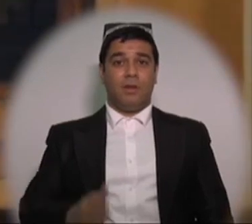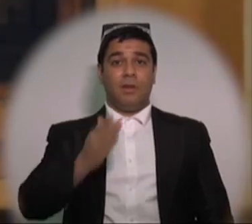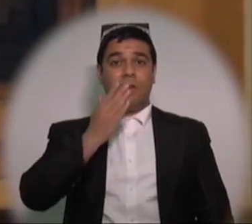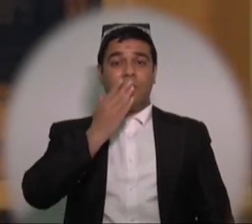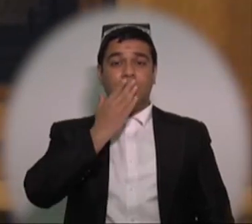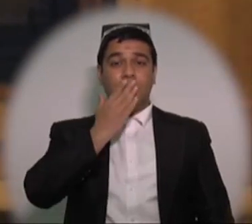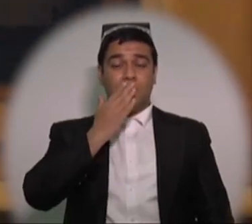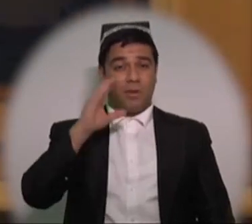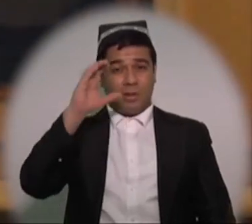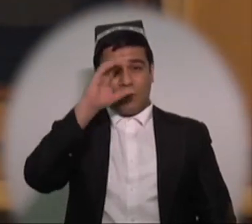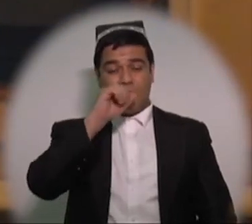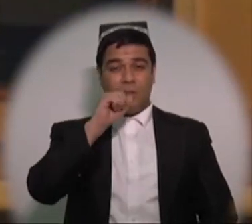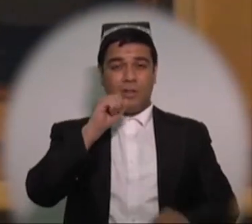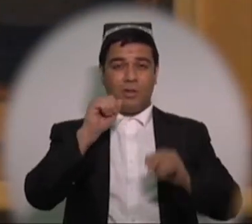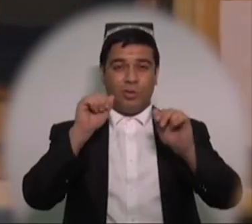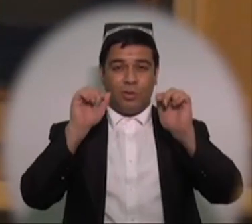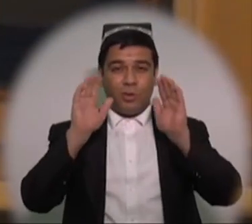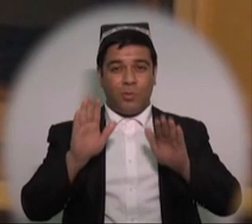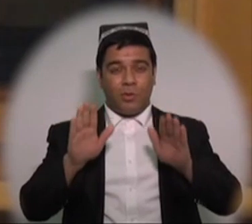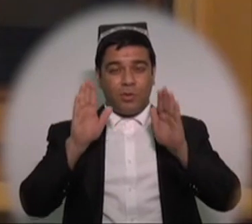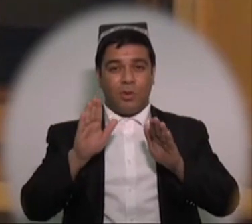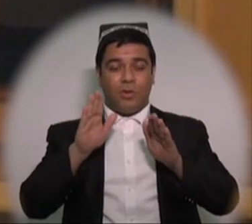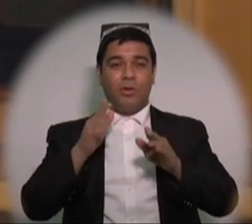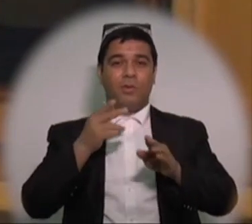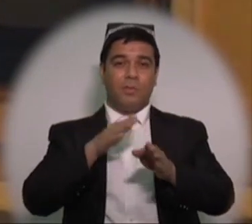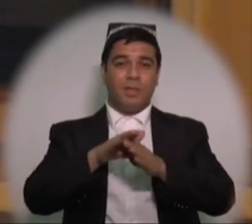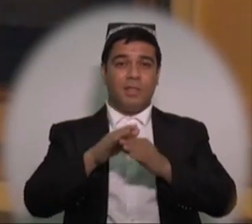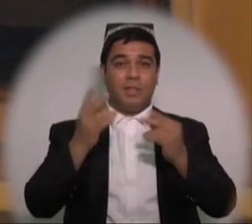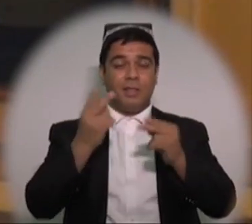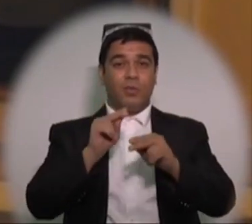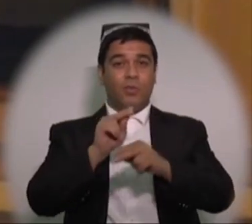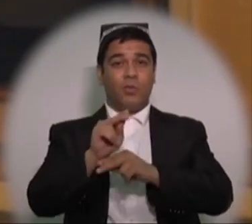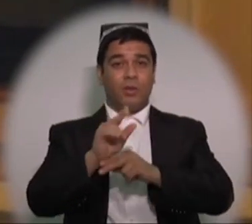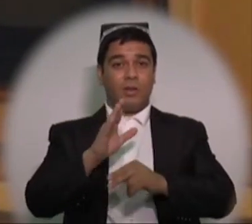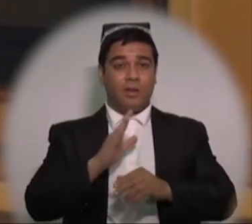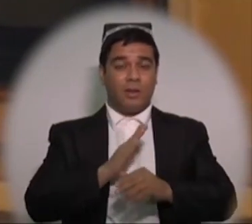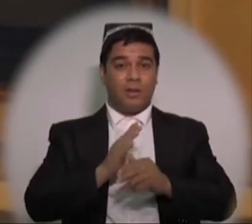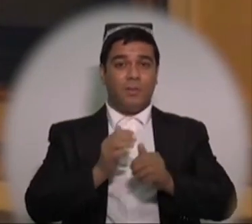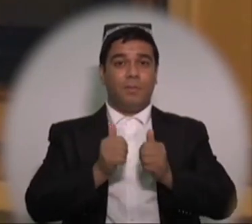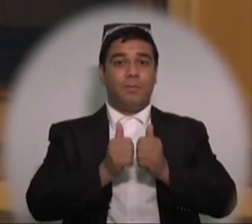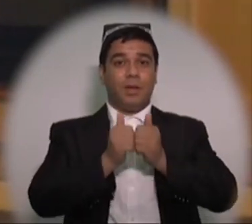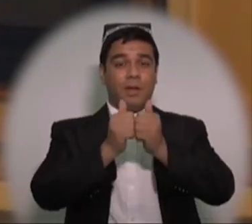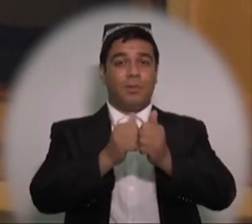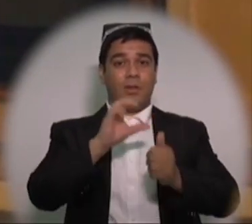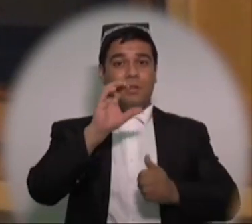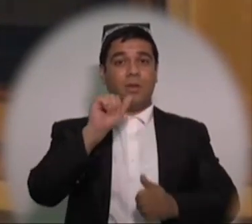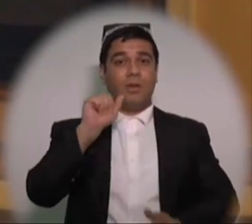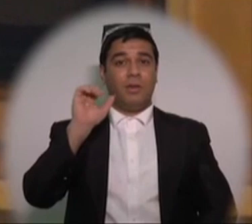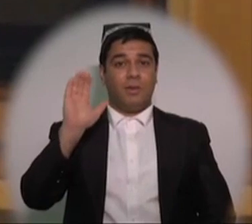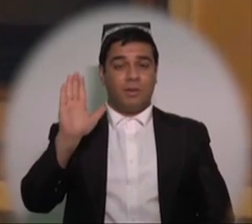Ramazan keçelerini bedar utkazmakını bizlerge sünnet kılgan Resul-i Ekrem